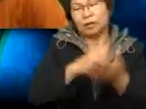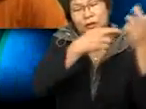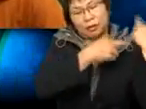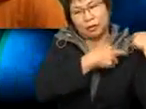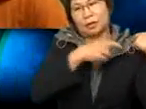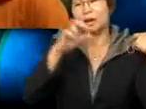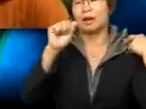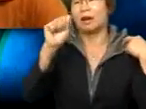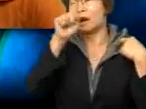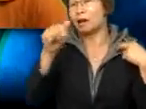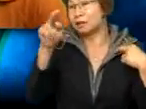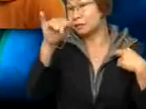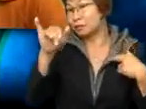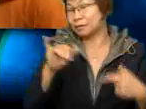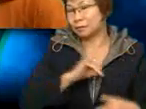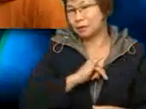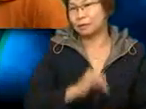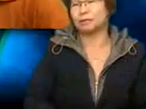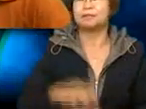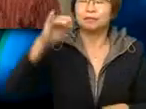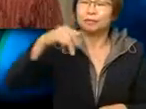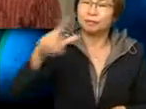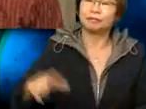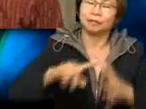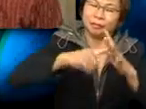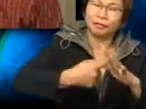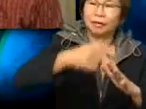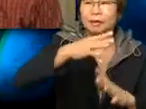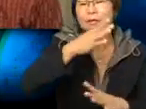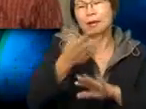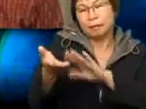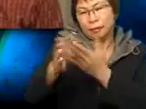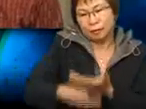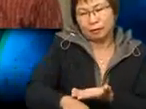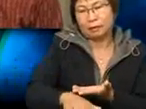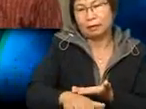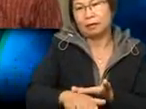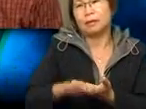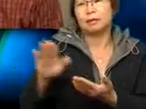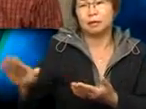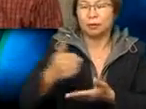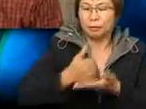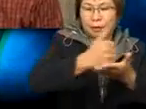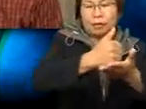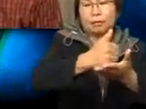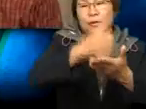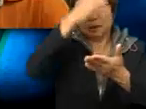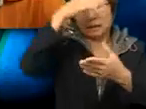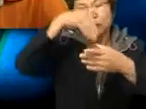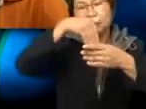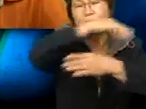kan dah menjadi tanggungjawab Azmin, ayah. Yelah, semenjak mak Min meninggal, Min lah yang membantu ayah